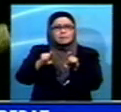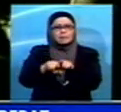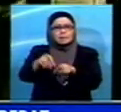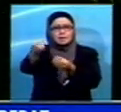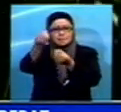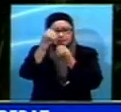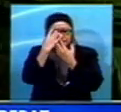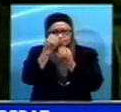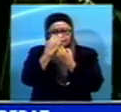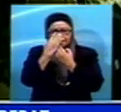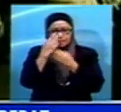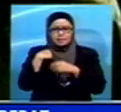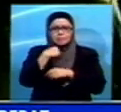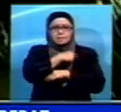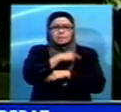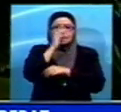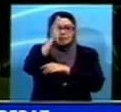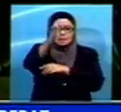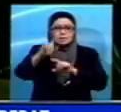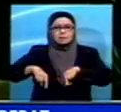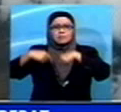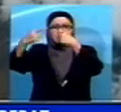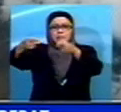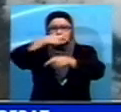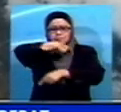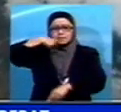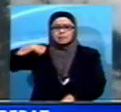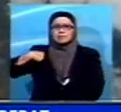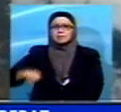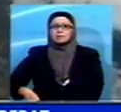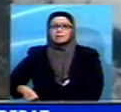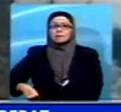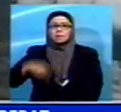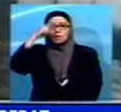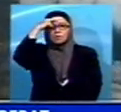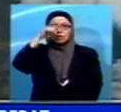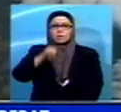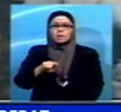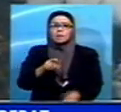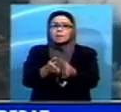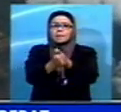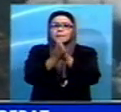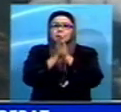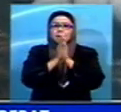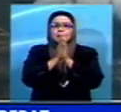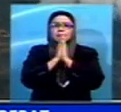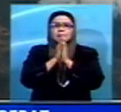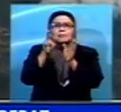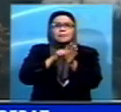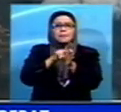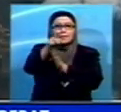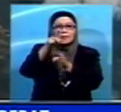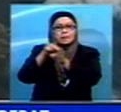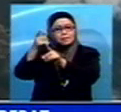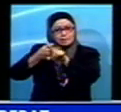kitapun akan ke negeri Cina untuk meminta agar Pak apakah